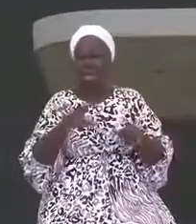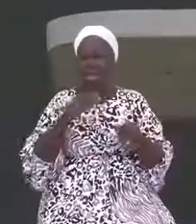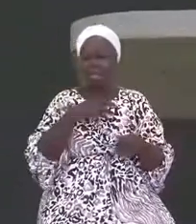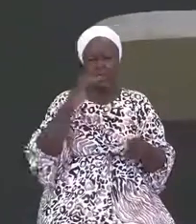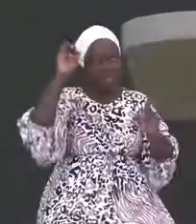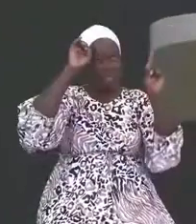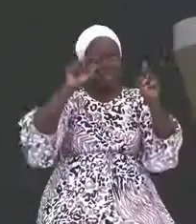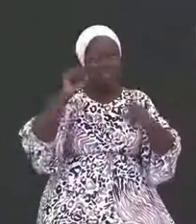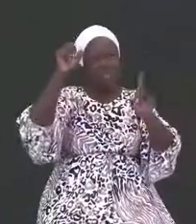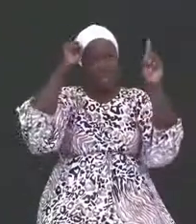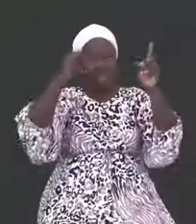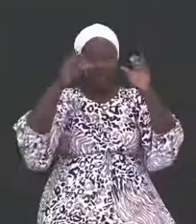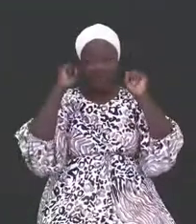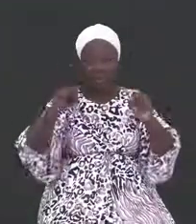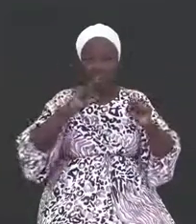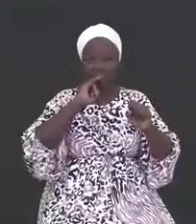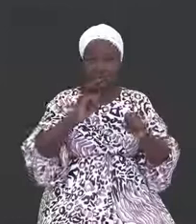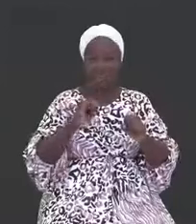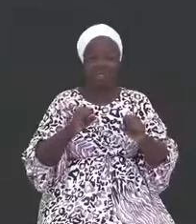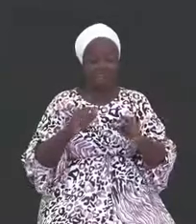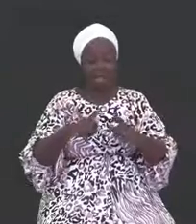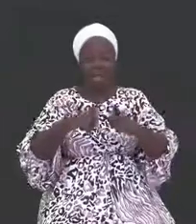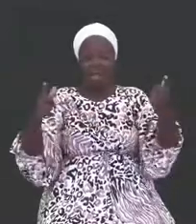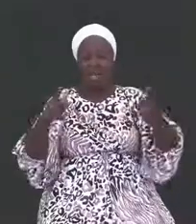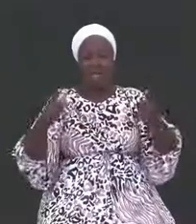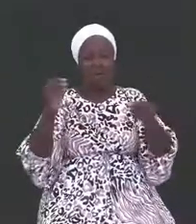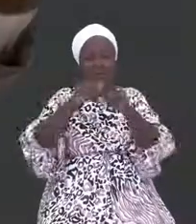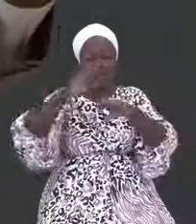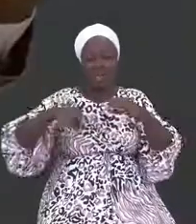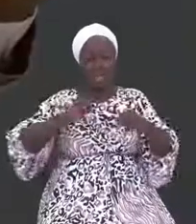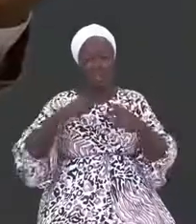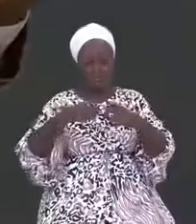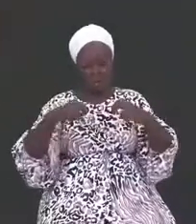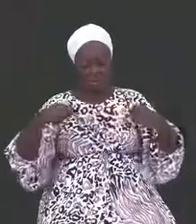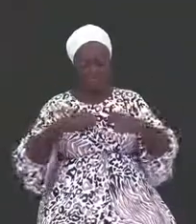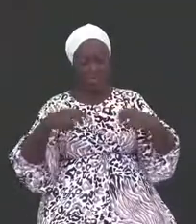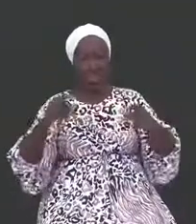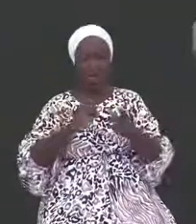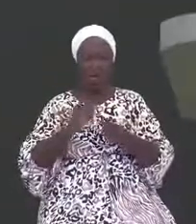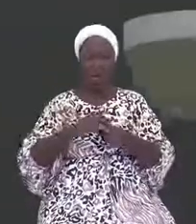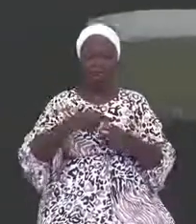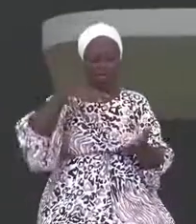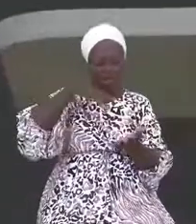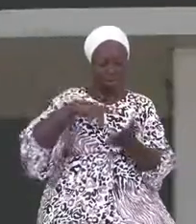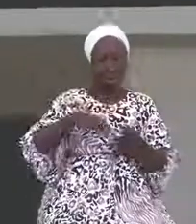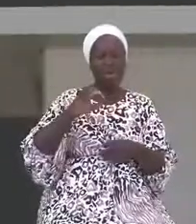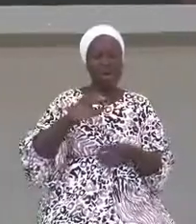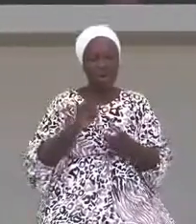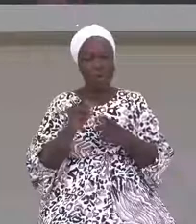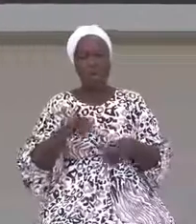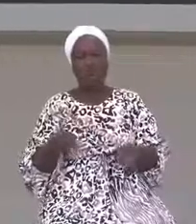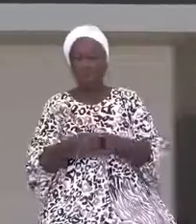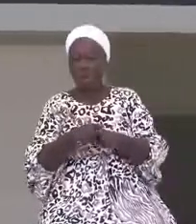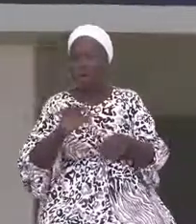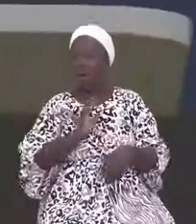grande au-delà de notre analyse, de notre étude ou même de notre compréhension. Et nous